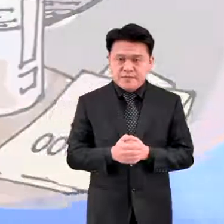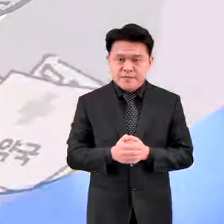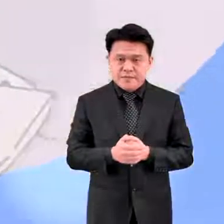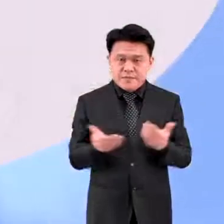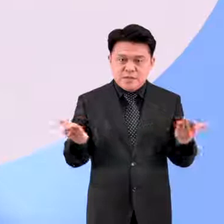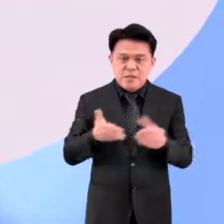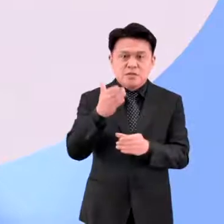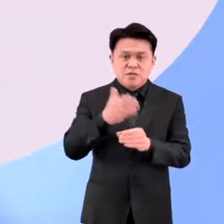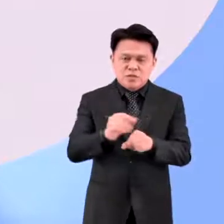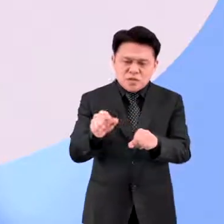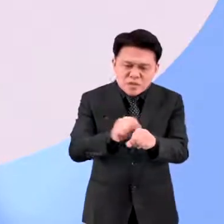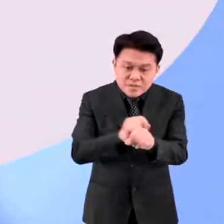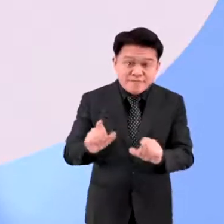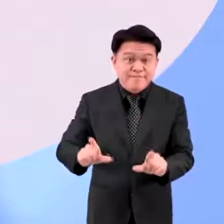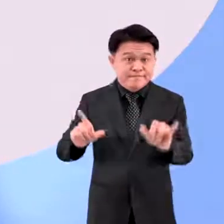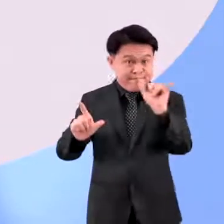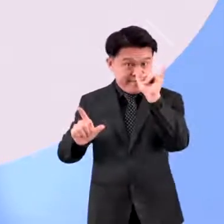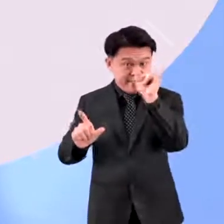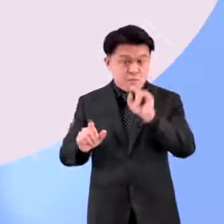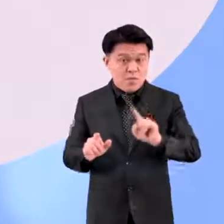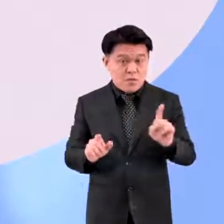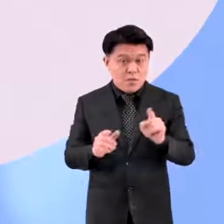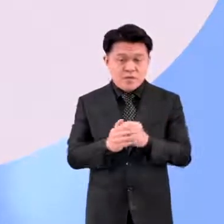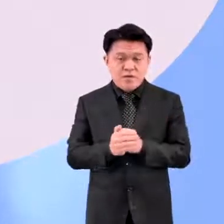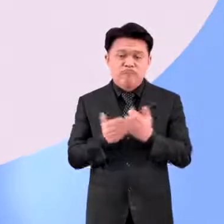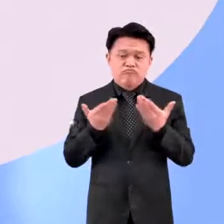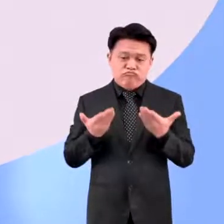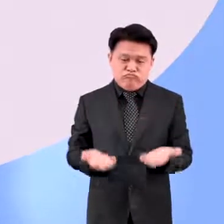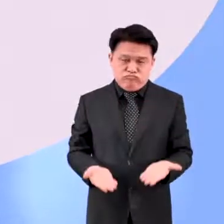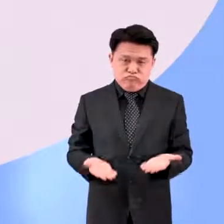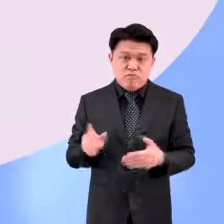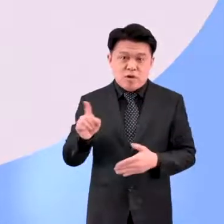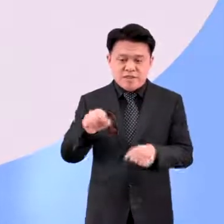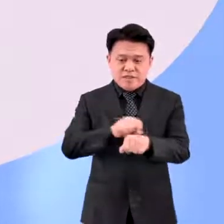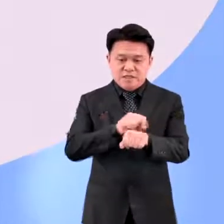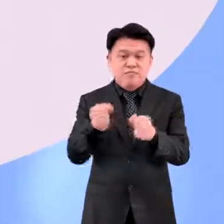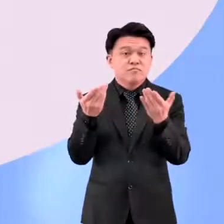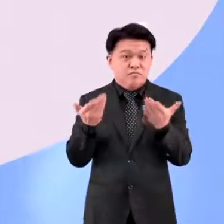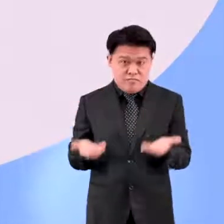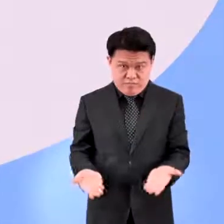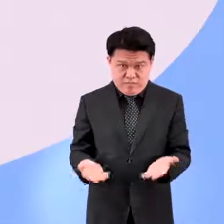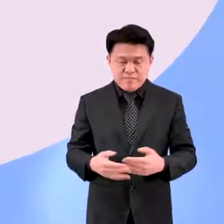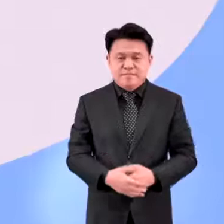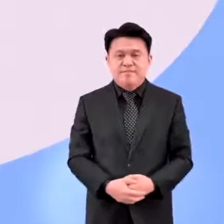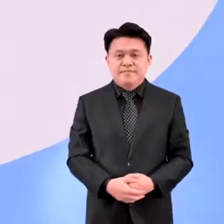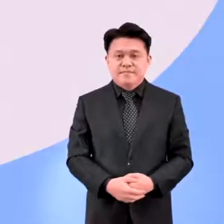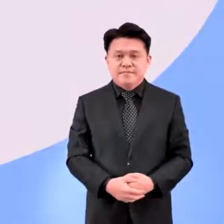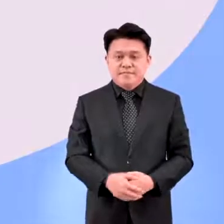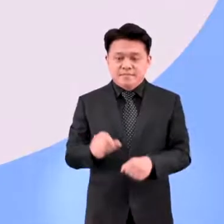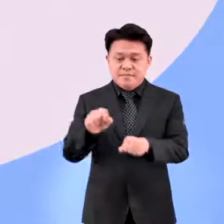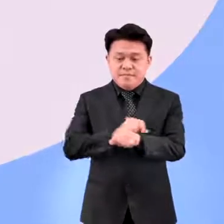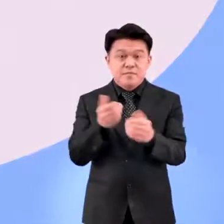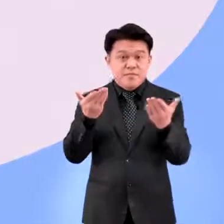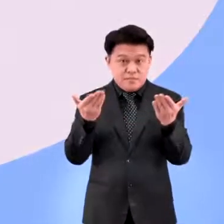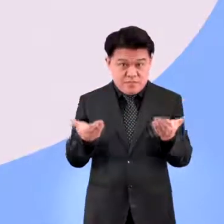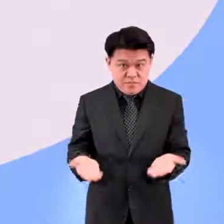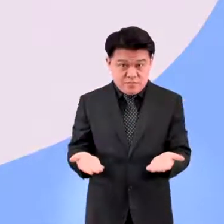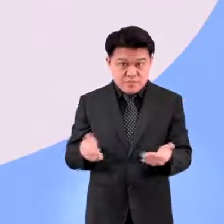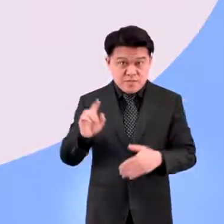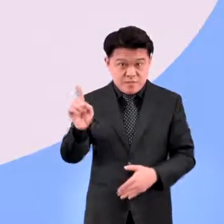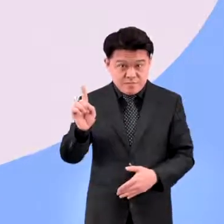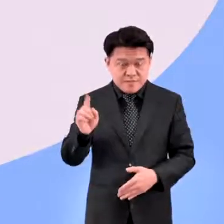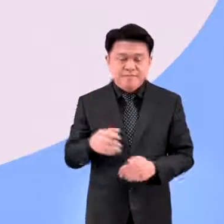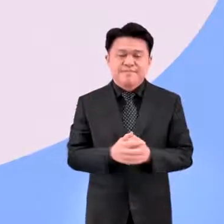합니다. 일을 하다 보면 특별한 날이 있습니다. 이럴 때 쉬는 것을 특별 휴가라고 합니다.